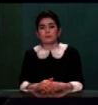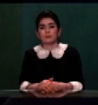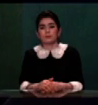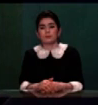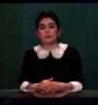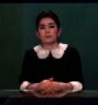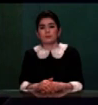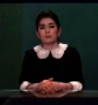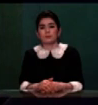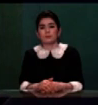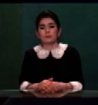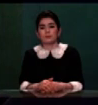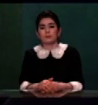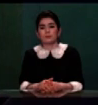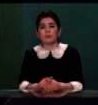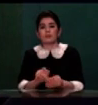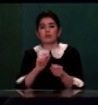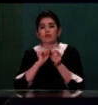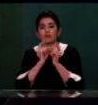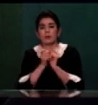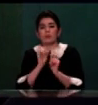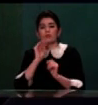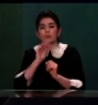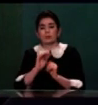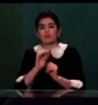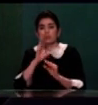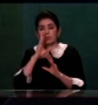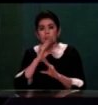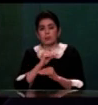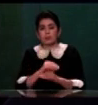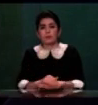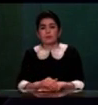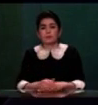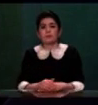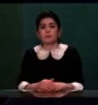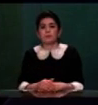Va unga demak o'zgartirish kirita olar ekanmiz.